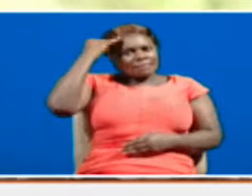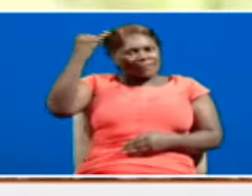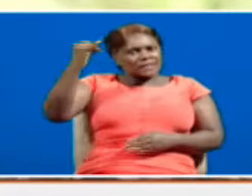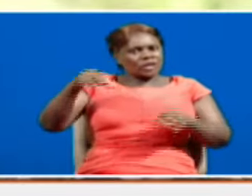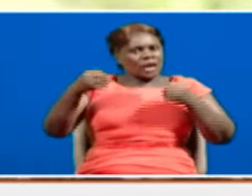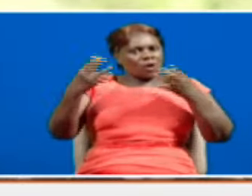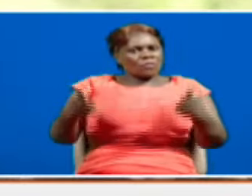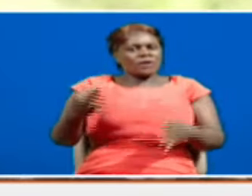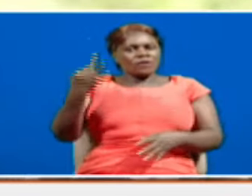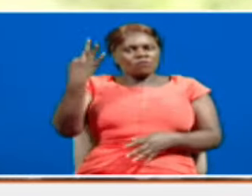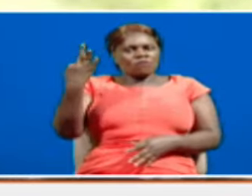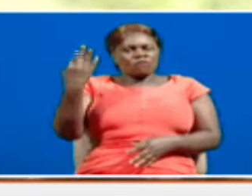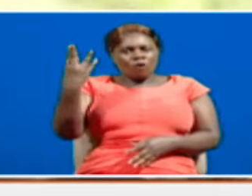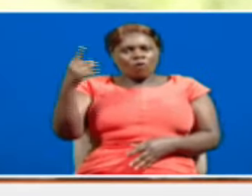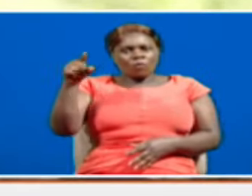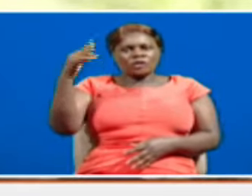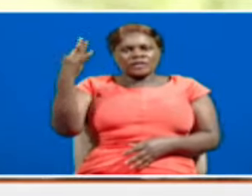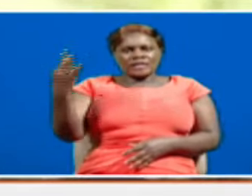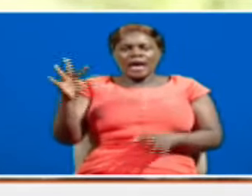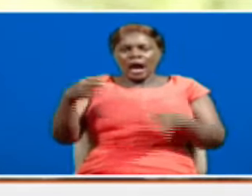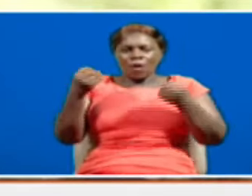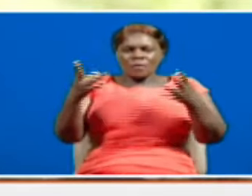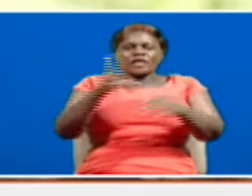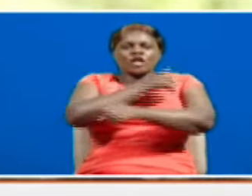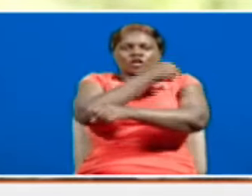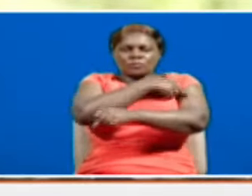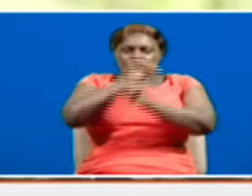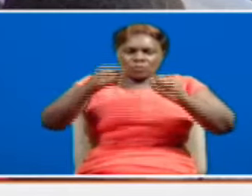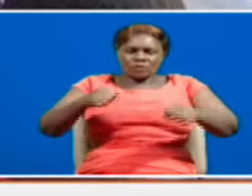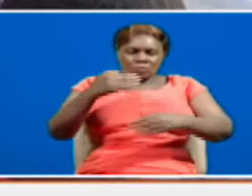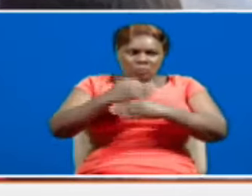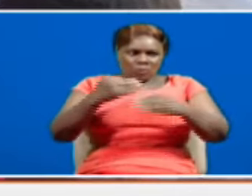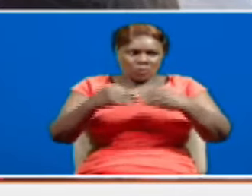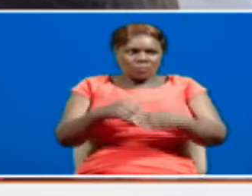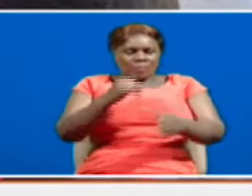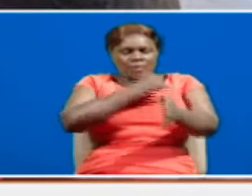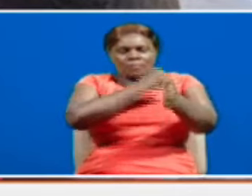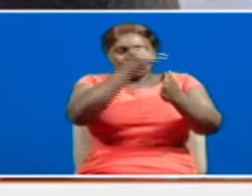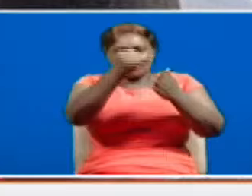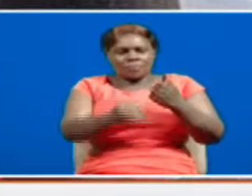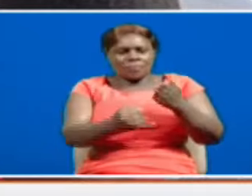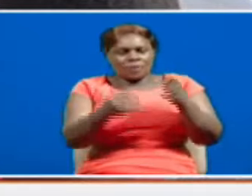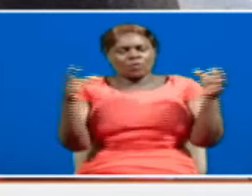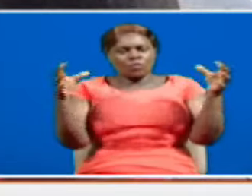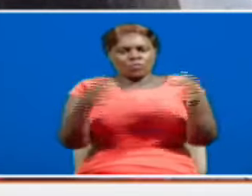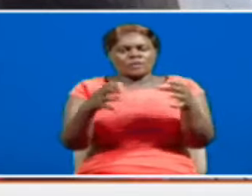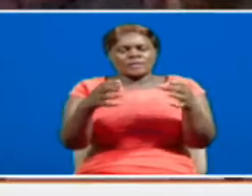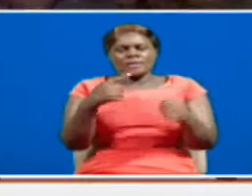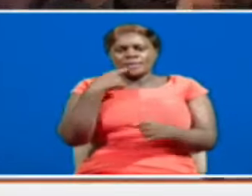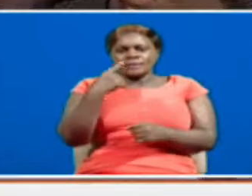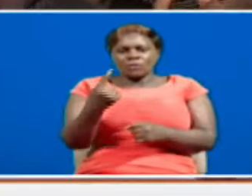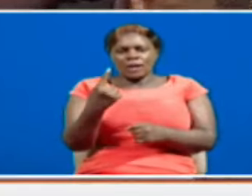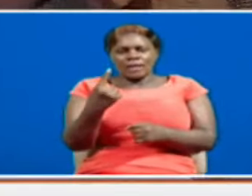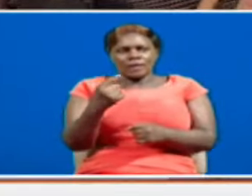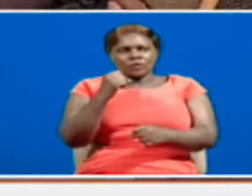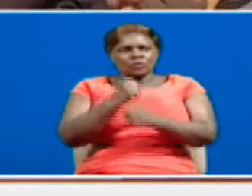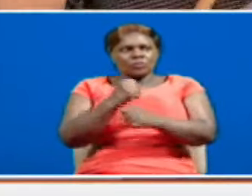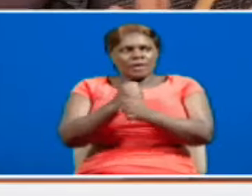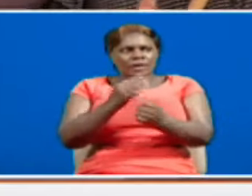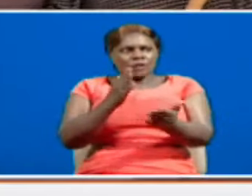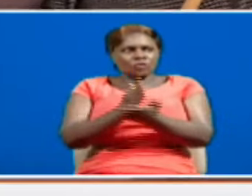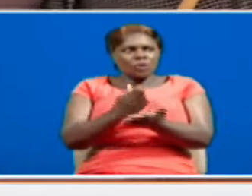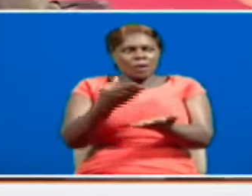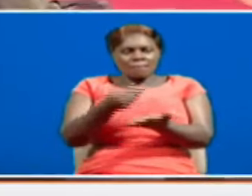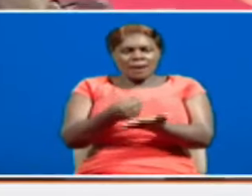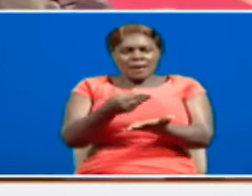how many 4.3 billion, how many of those facilities it can build. Bima hii ya afya ya jamii inatajwa kama njia ya kuhakikisha hakuna